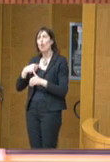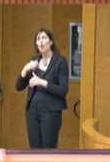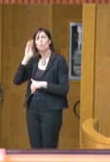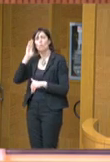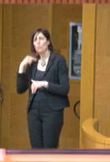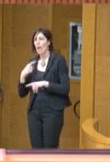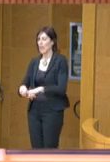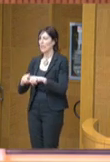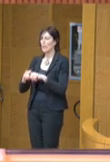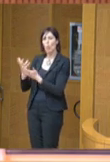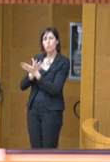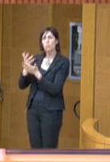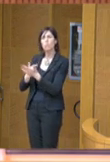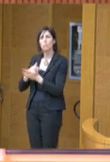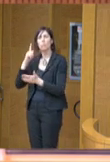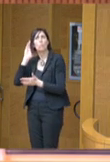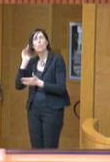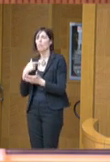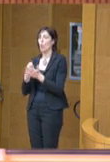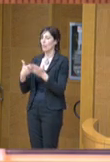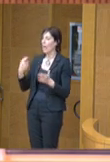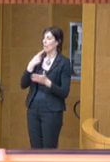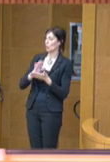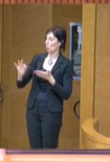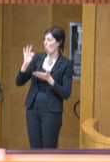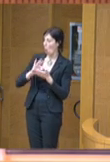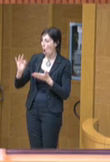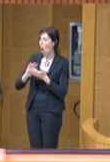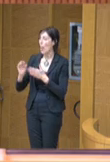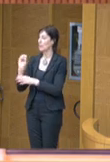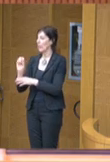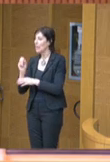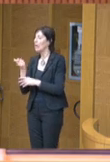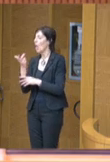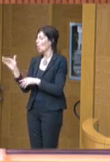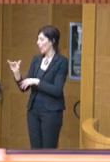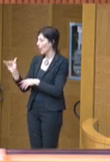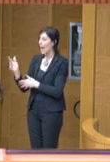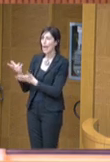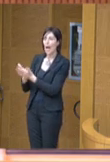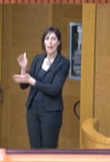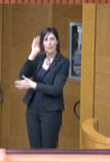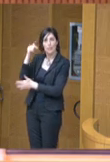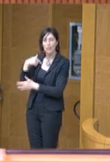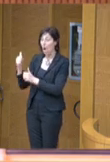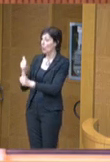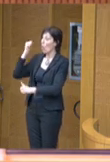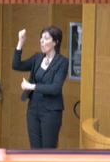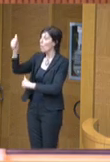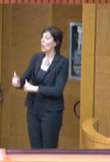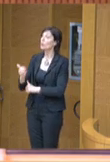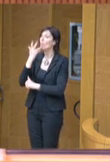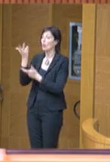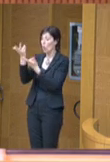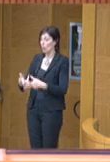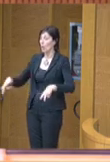testimonianze molto importanti dalle scuole, dagli insegnanti, da qualche ragazzo. L'anno prossimo vorrei che ci ritrovassimo qui